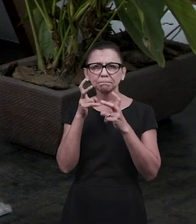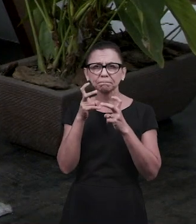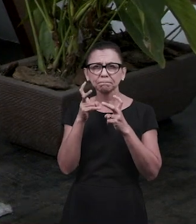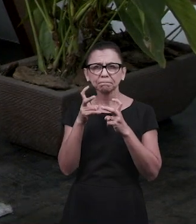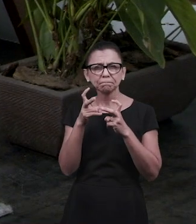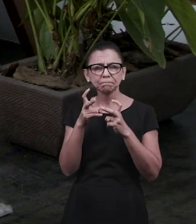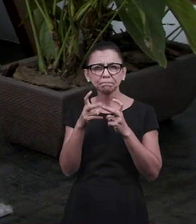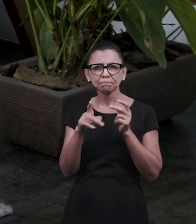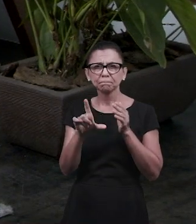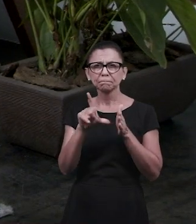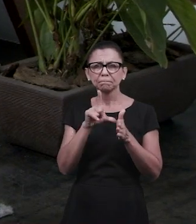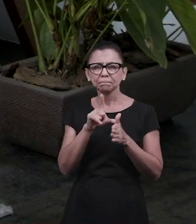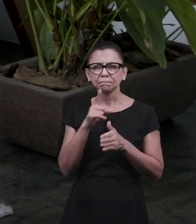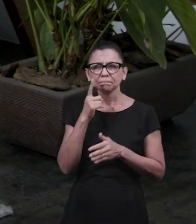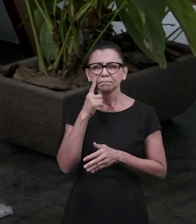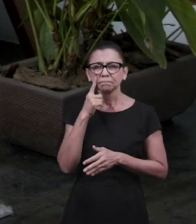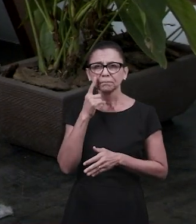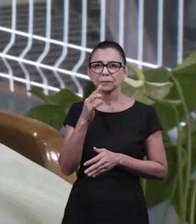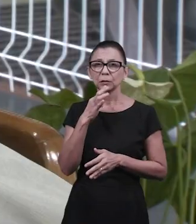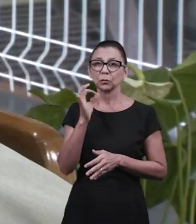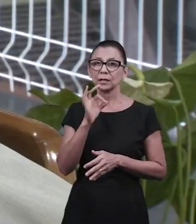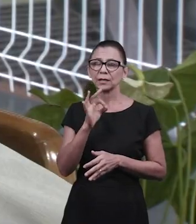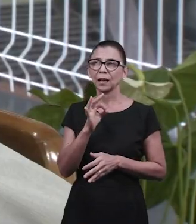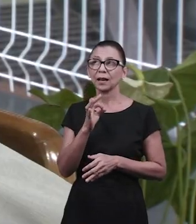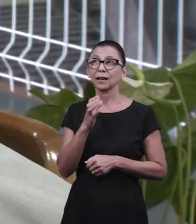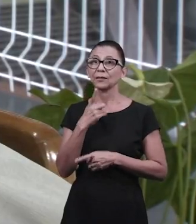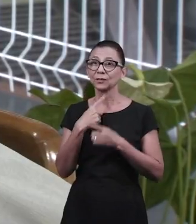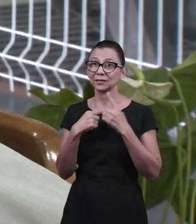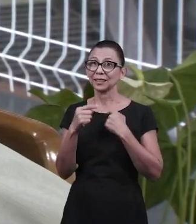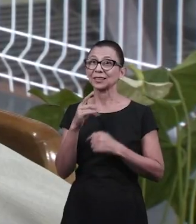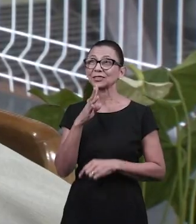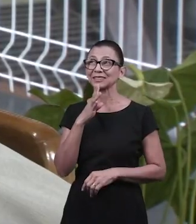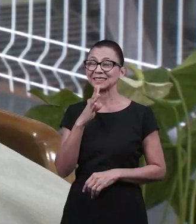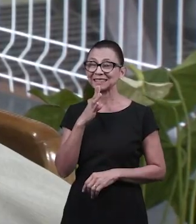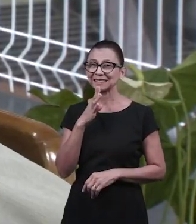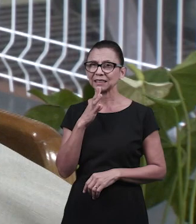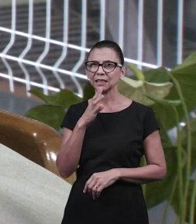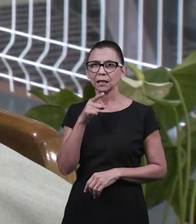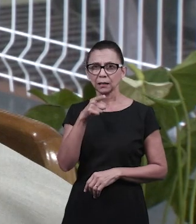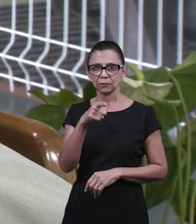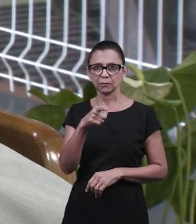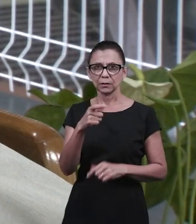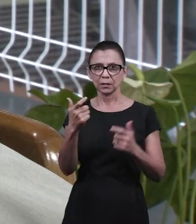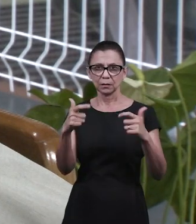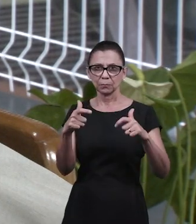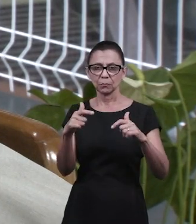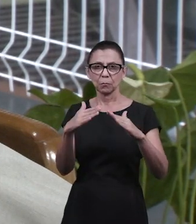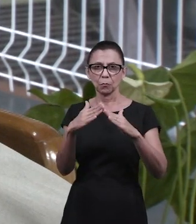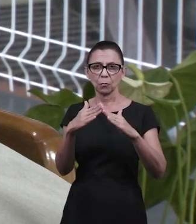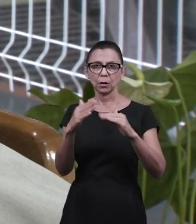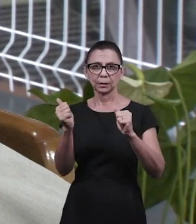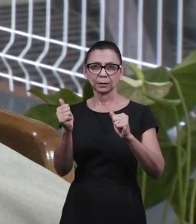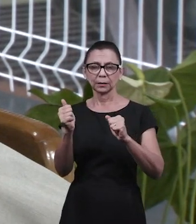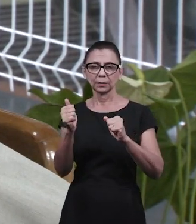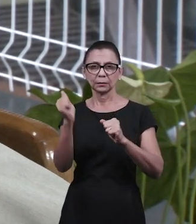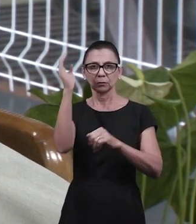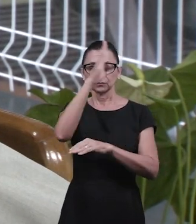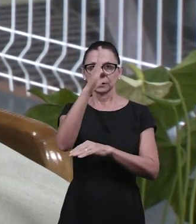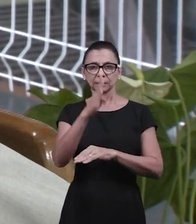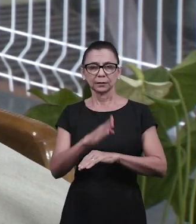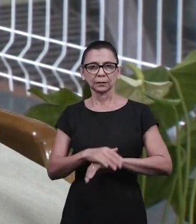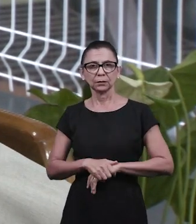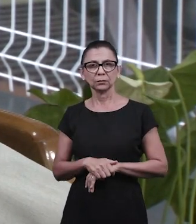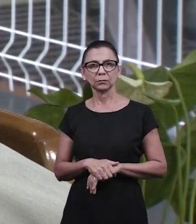ne connaissez pas encore, mais que vous souhaitez connaître, je veux vous dire que si vous habitez au Brésil, nous avons un canal direct pour vous